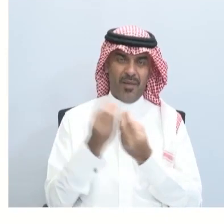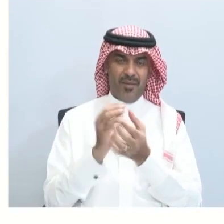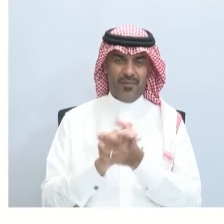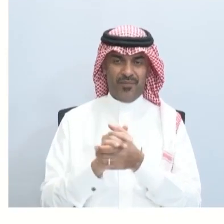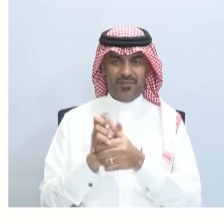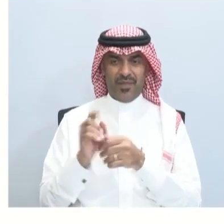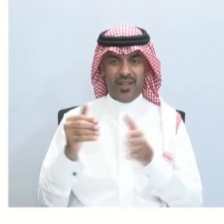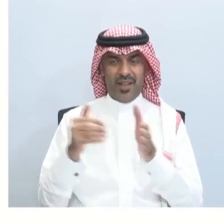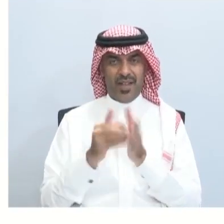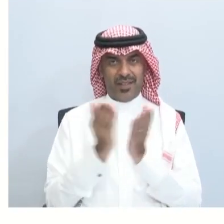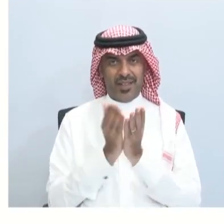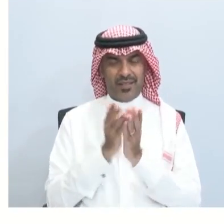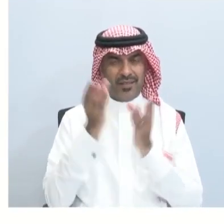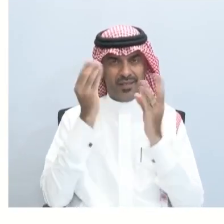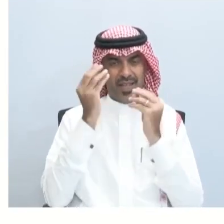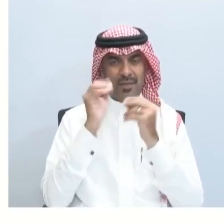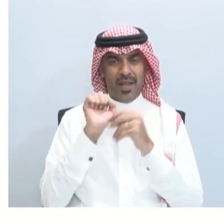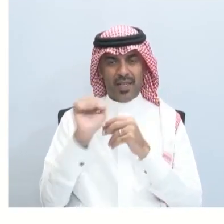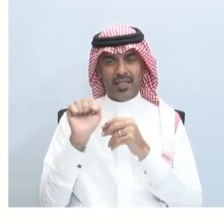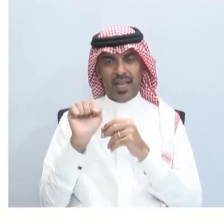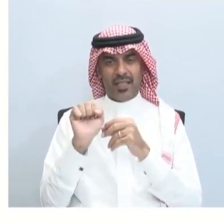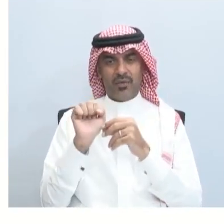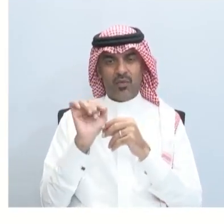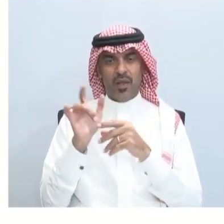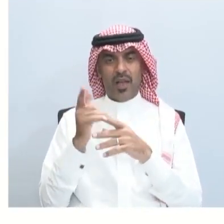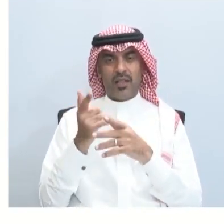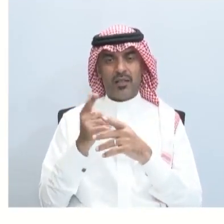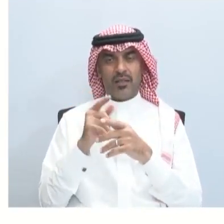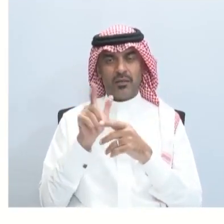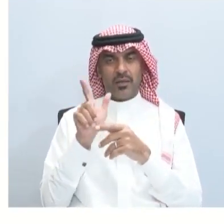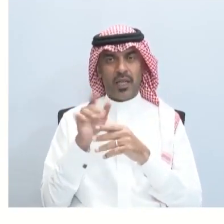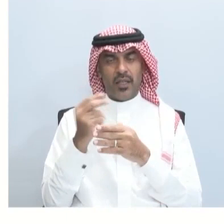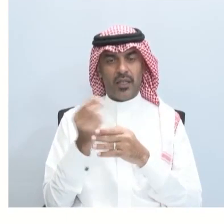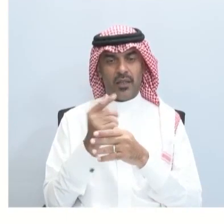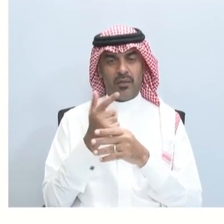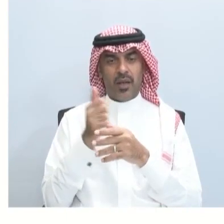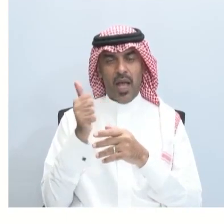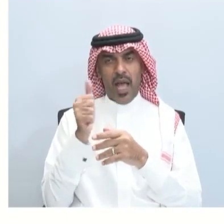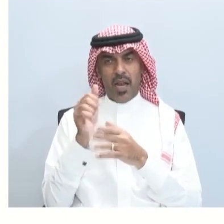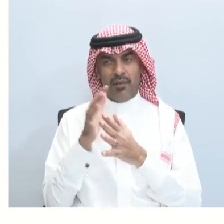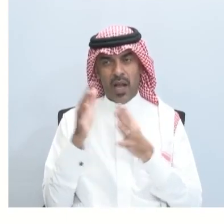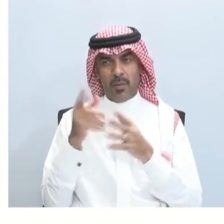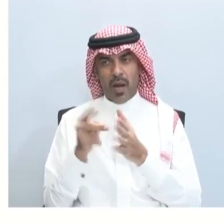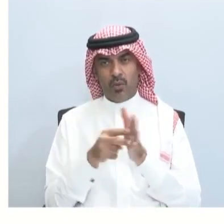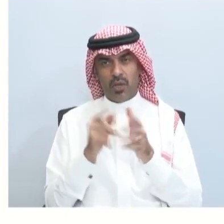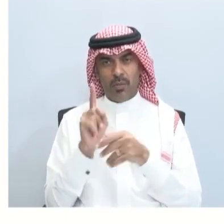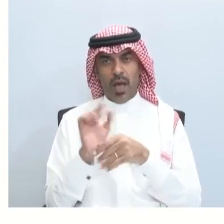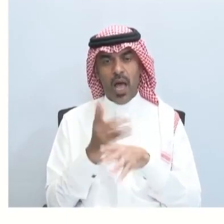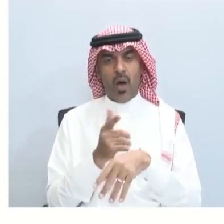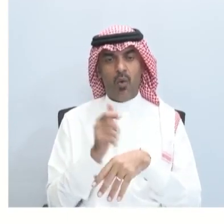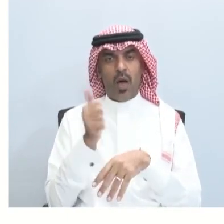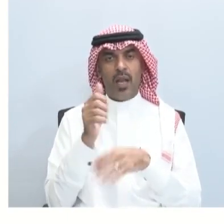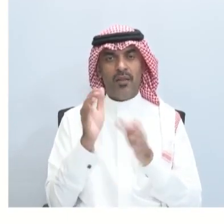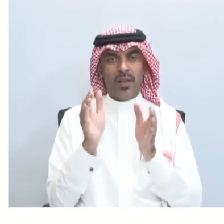في نهايه هذا الدرس تعلمنا خصائص المتباينه وهذه الخصائص صحيحه عندما الف اكبر او يساوي باء والف